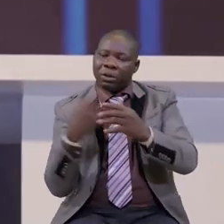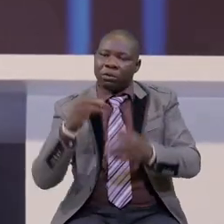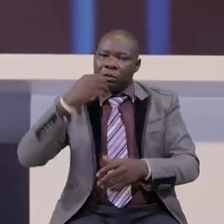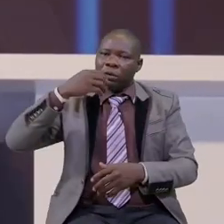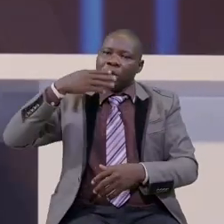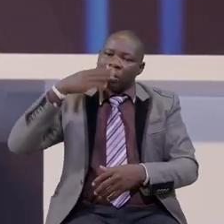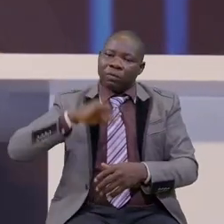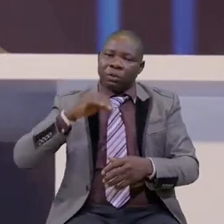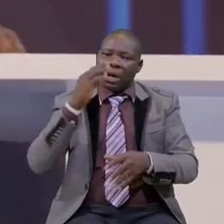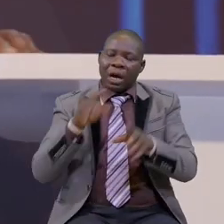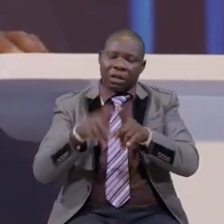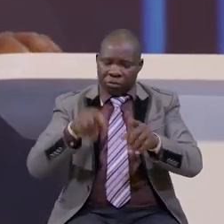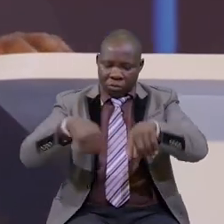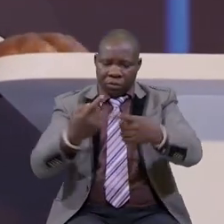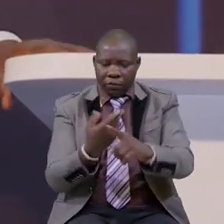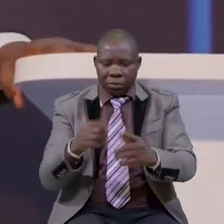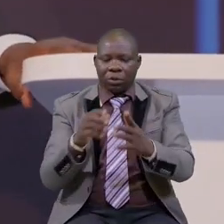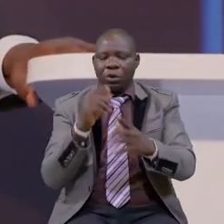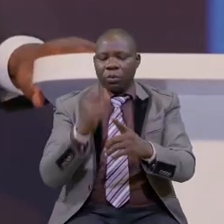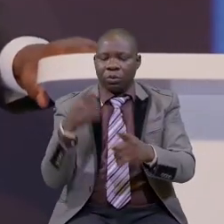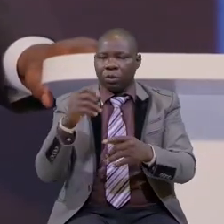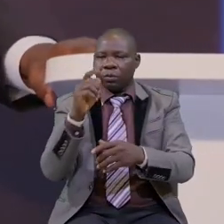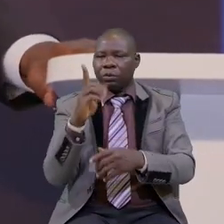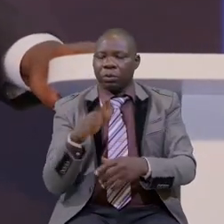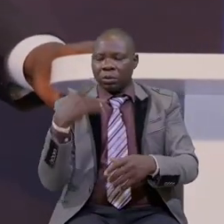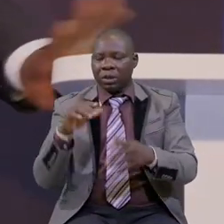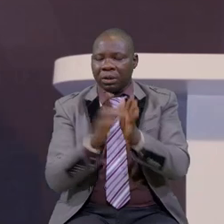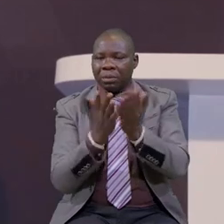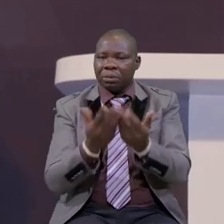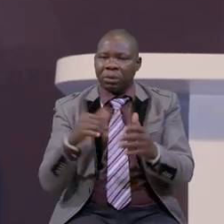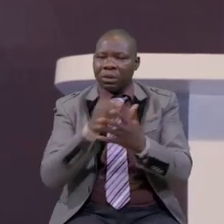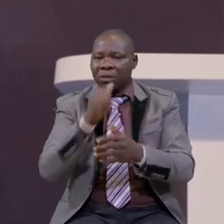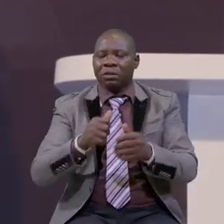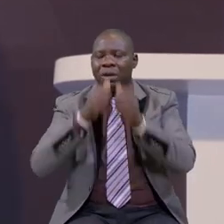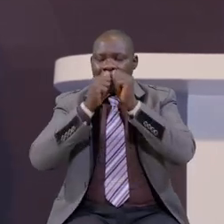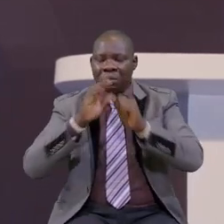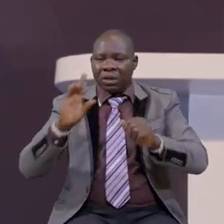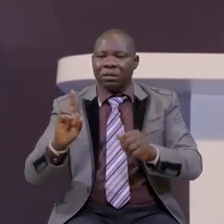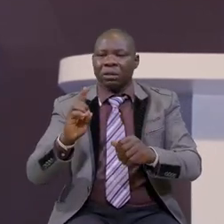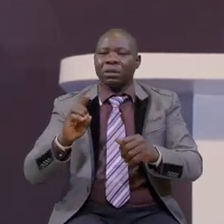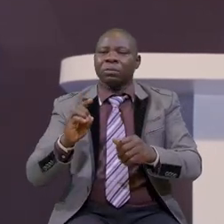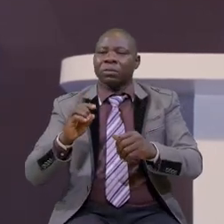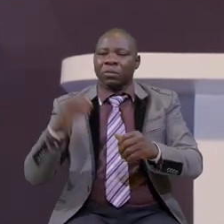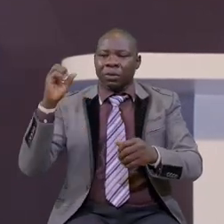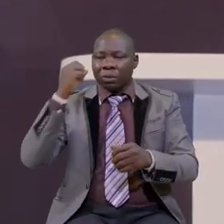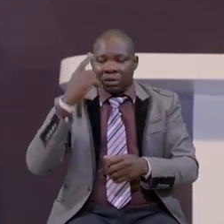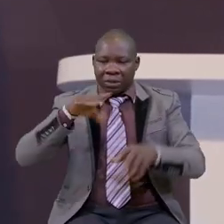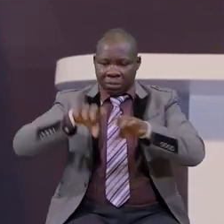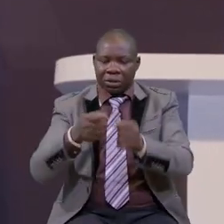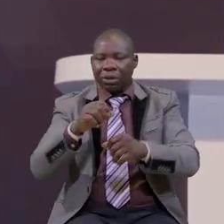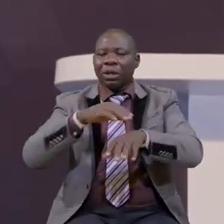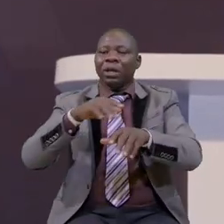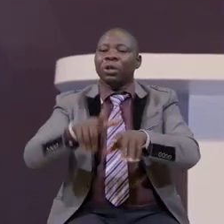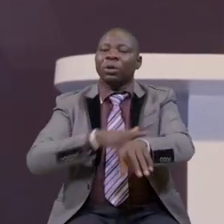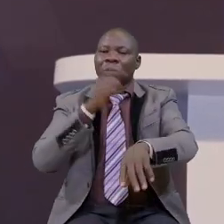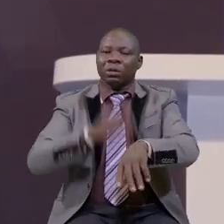parole de Dieu, la Bible, elle vous donne une illumination bénie, brisant le mal à vie. Deuxième élément dans le premier point,